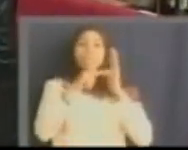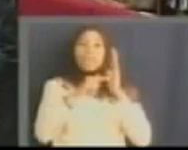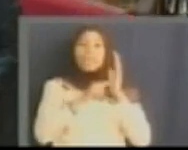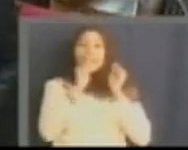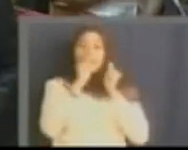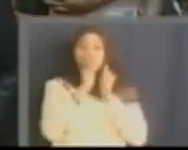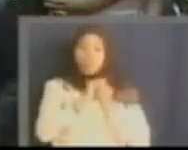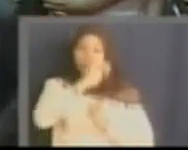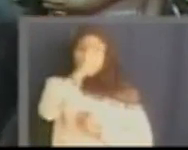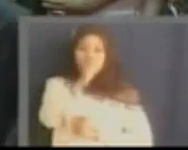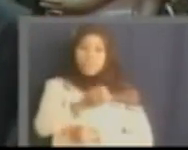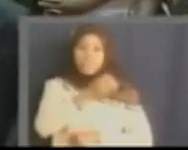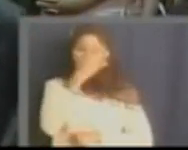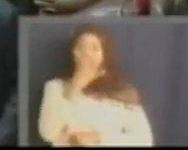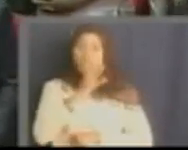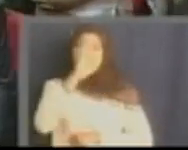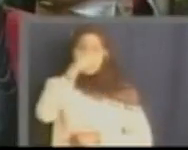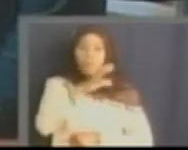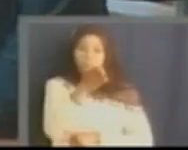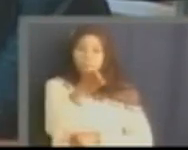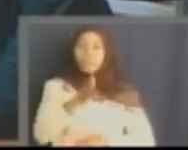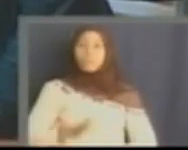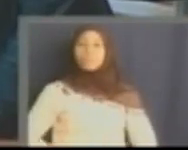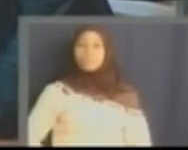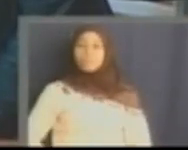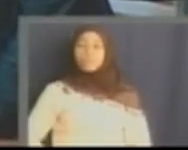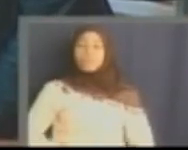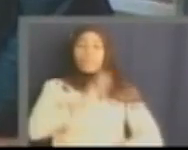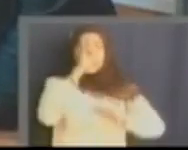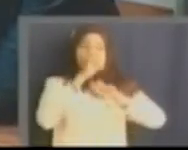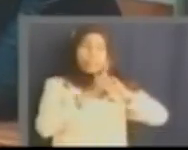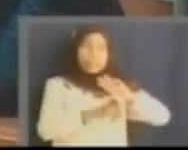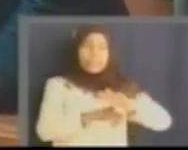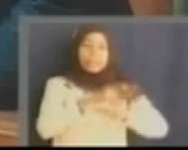4 mwaka huu saa 3 asubuhi.